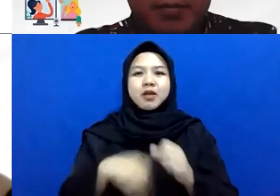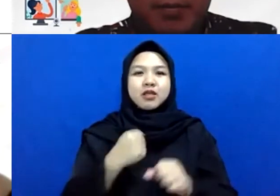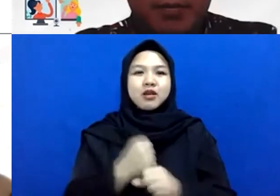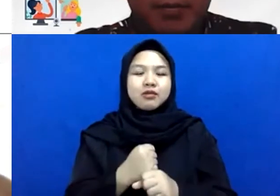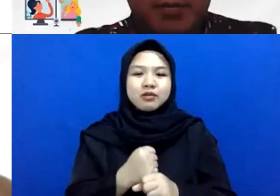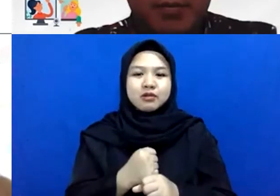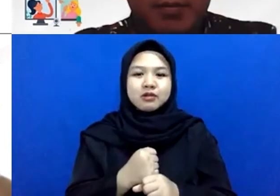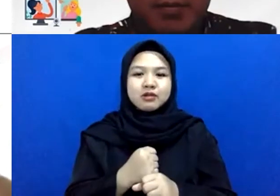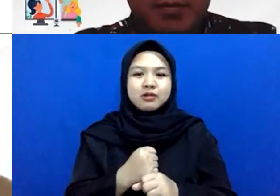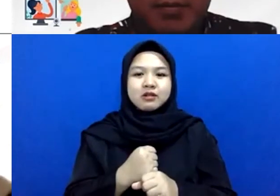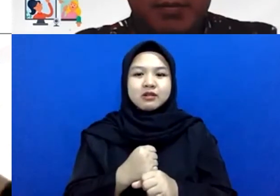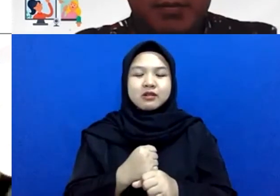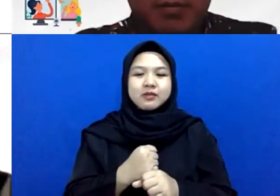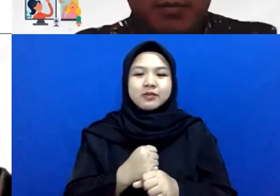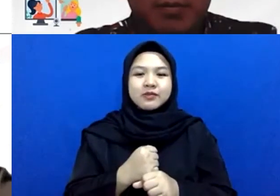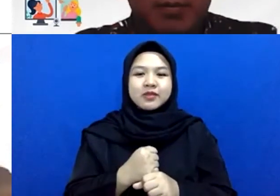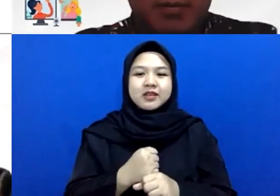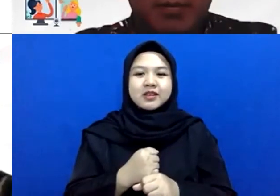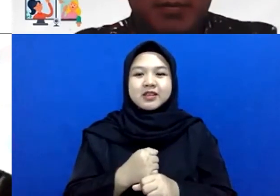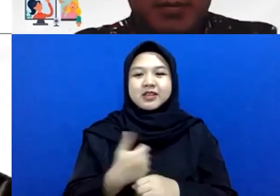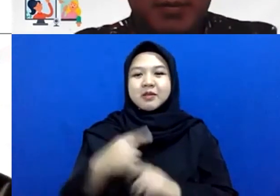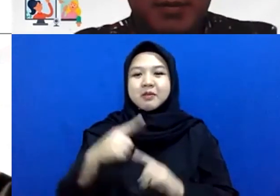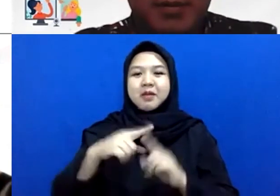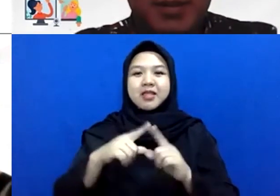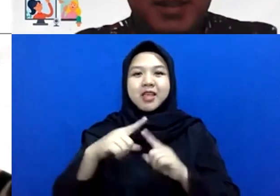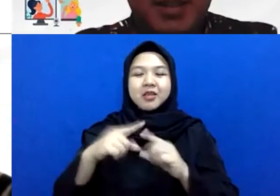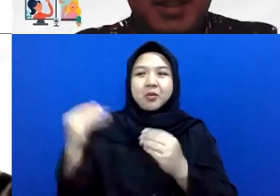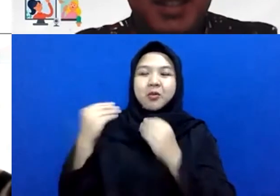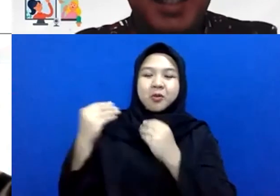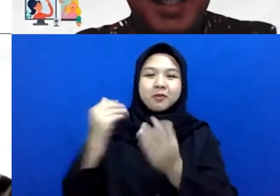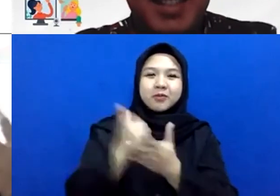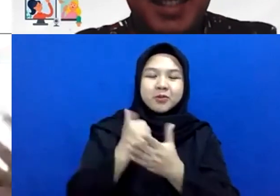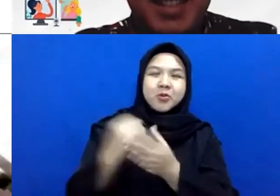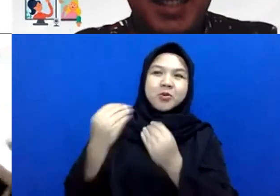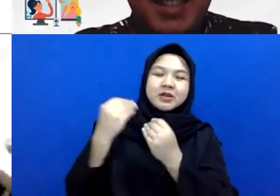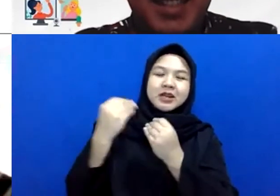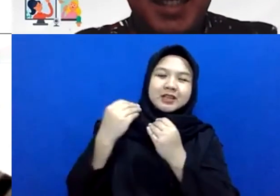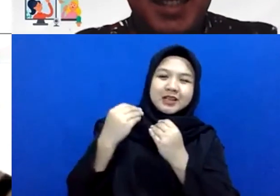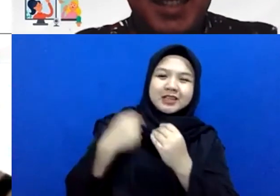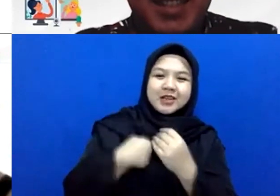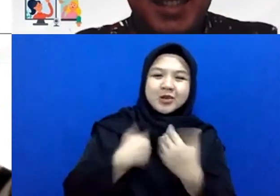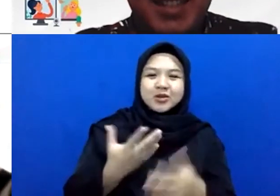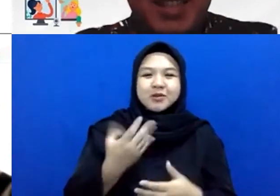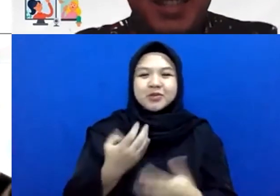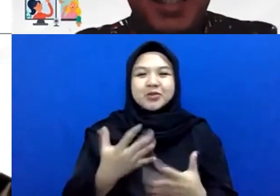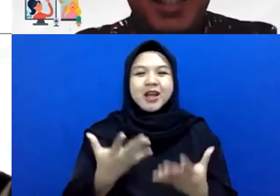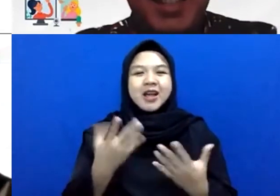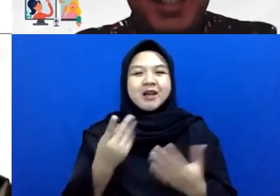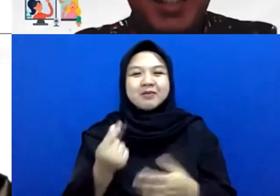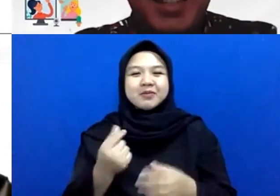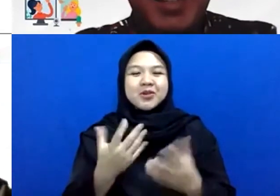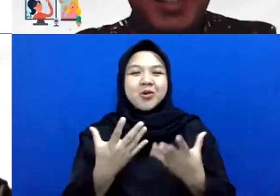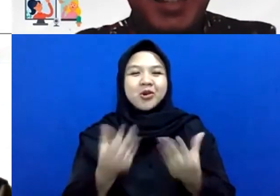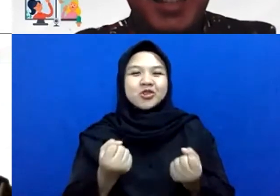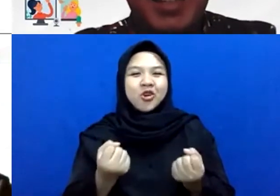jadi ininya anak buahnya Pak Tata, benar-benar itu digodok. Kayaknya saya udah mateng gosong mungkin ya.